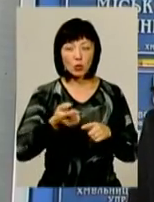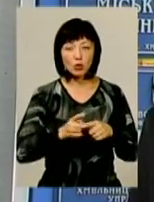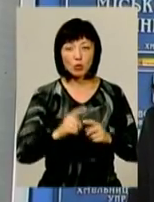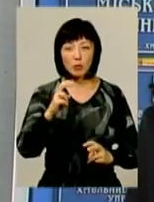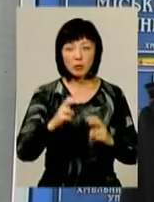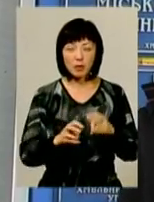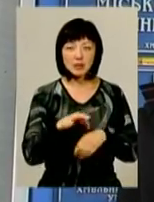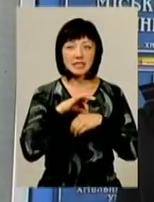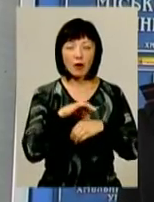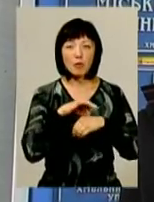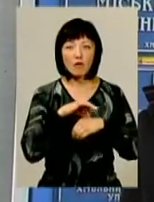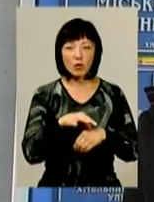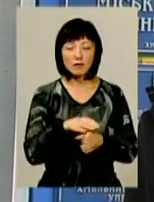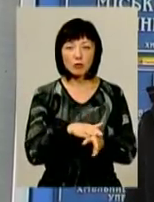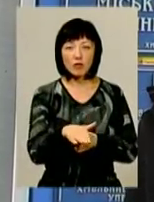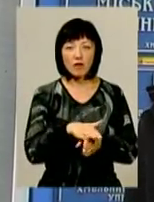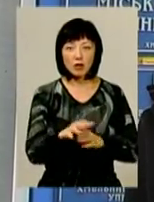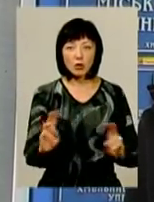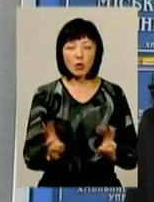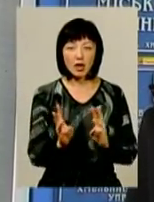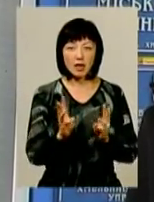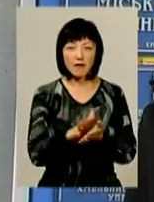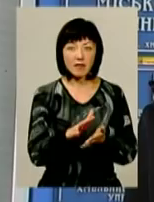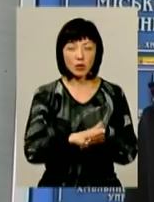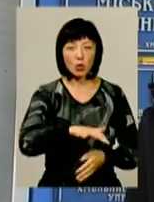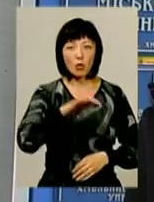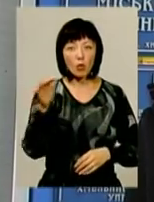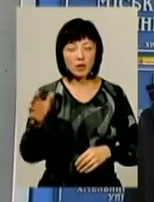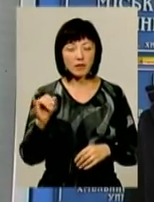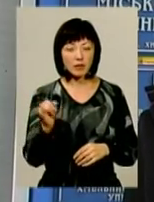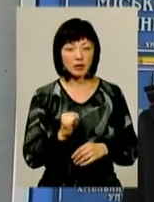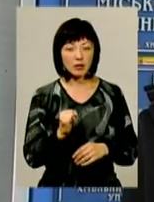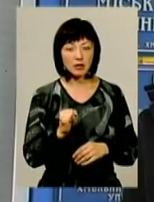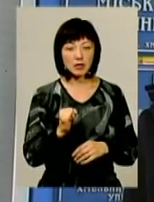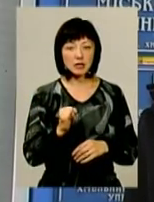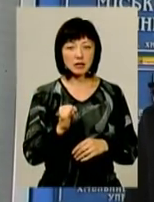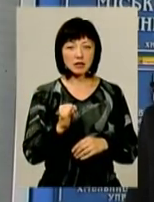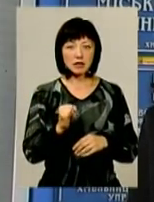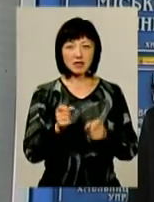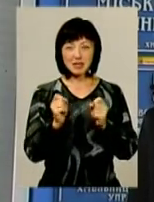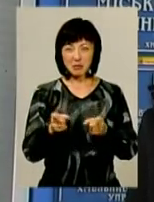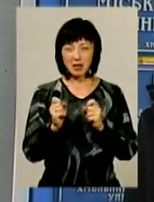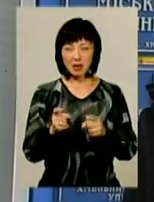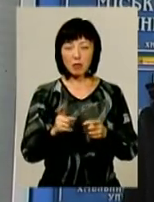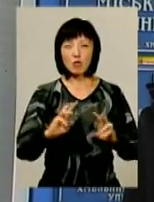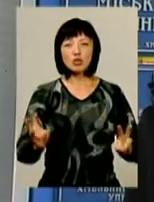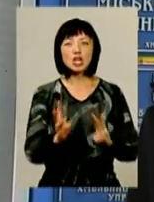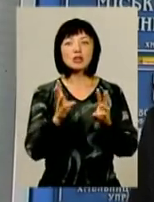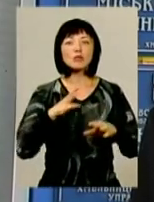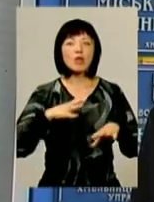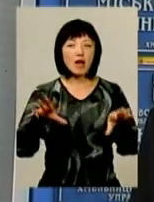підприємства відбувалося горіння відходів та горючого сміття. Значить, пожежа була